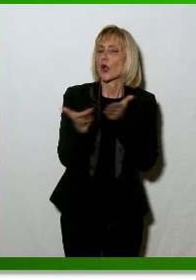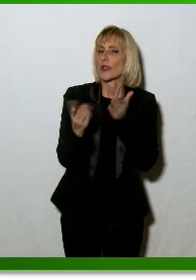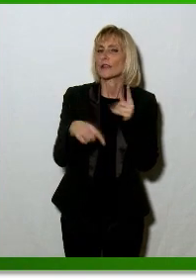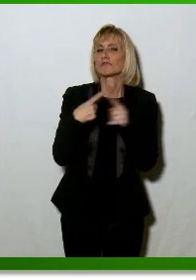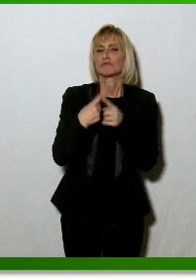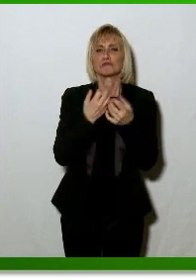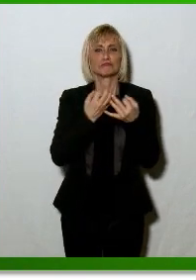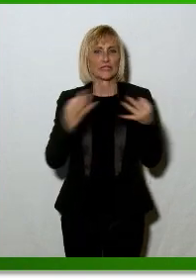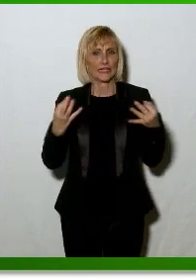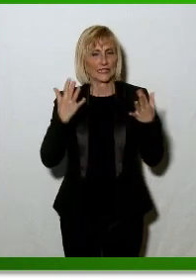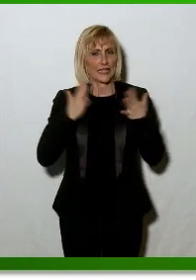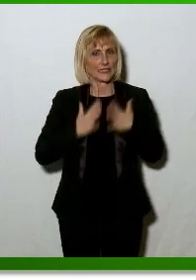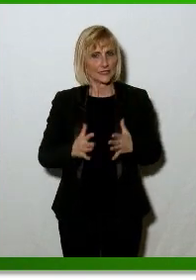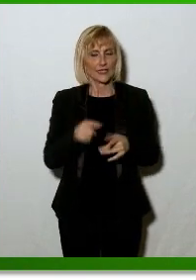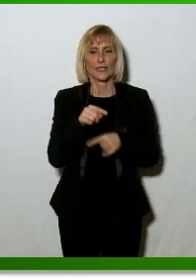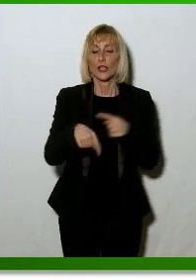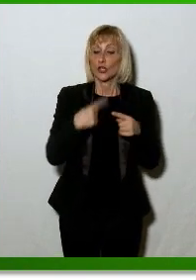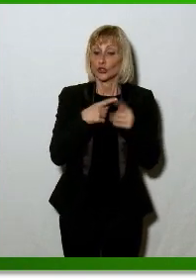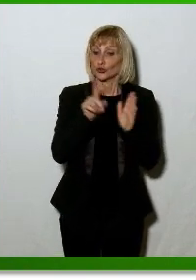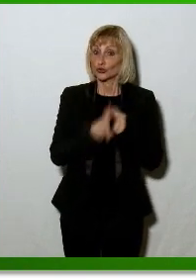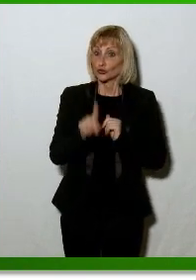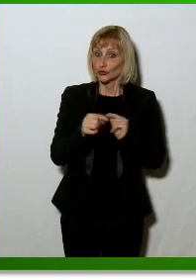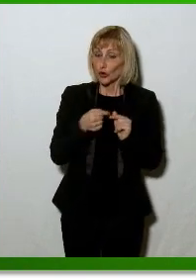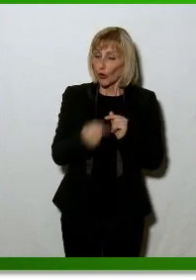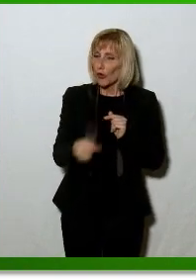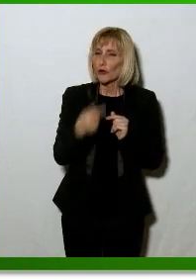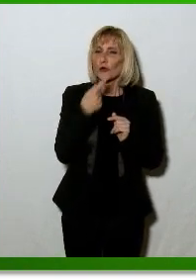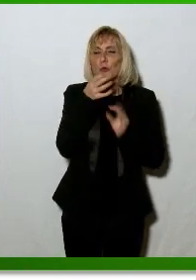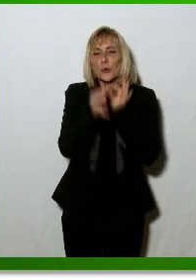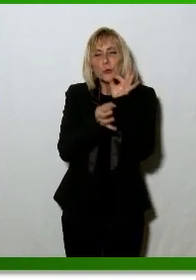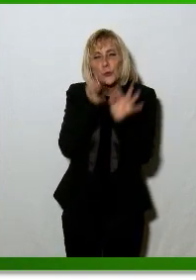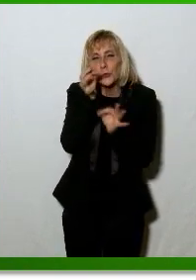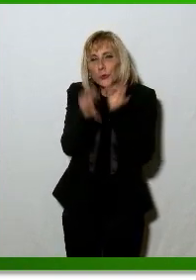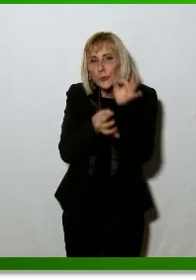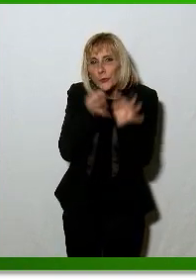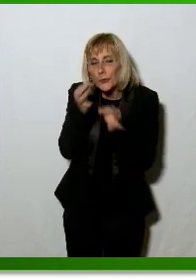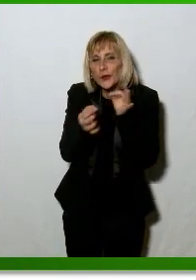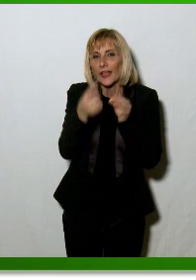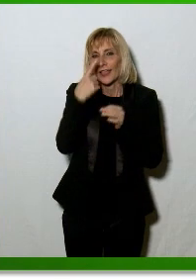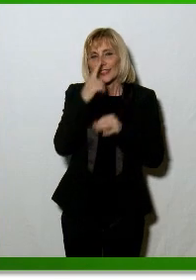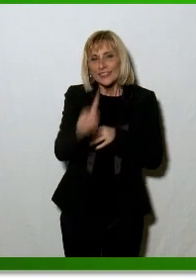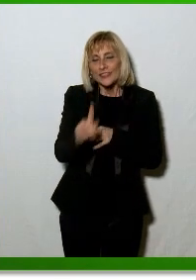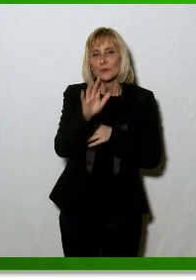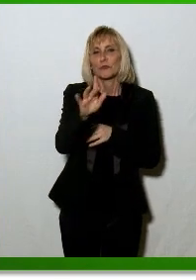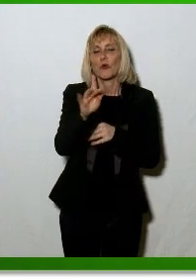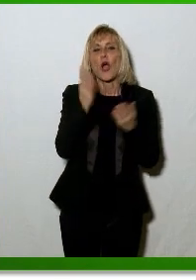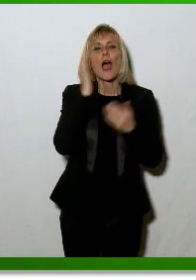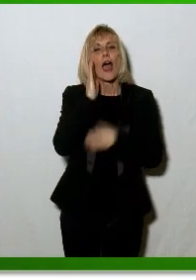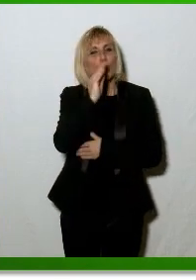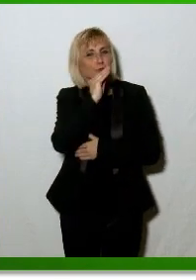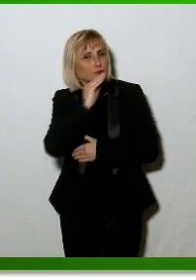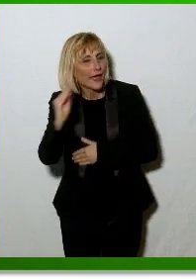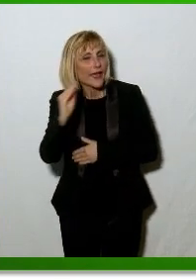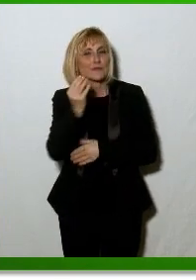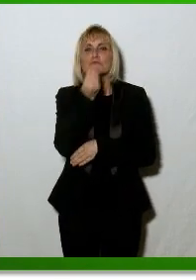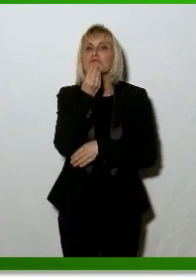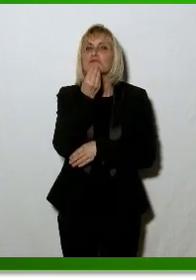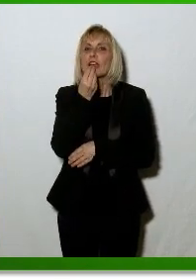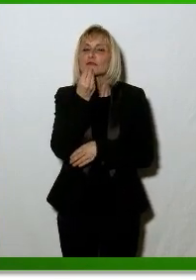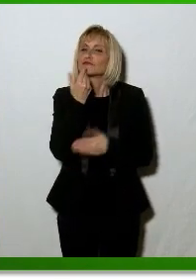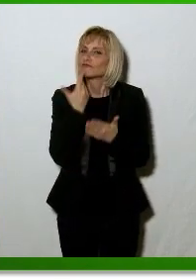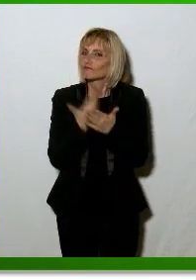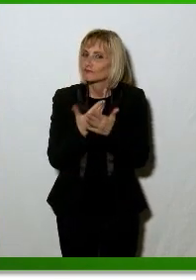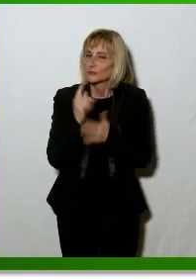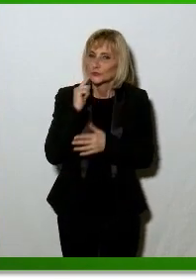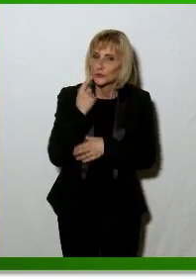benessere e che in questi giorni saprà coccolarvi con la sua Biale eccellenza alberghiera ed enogastronomica con i